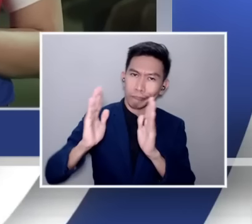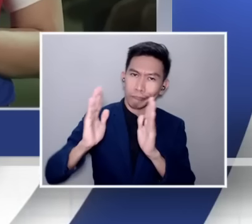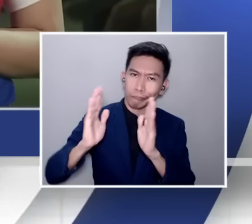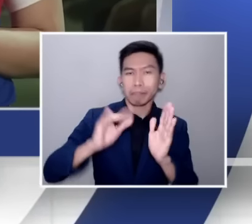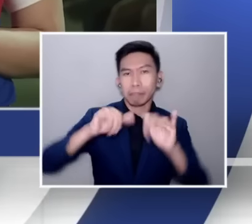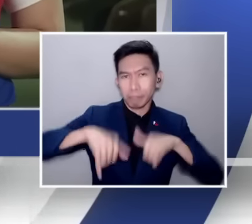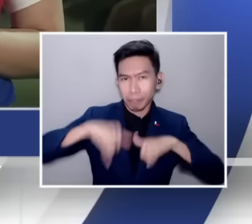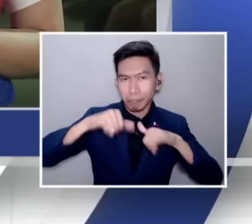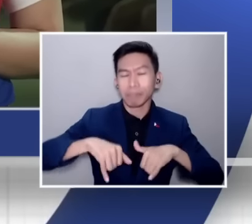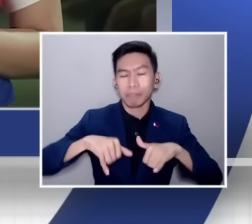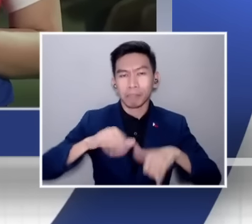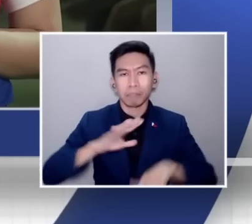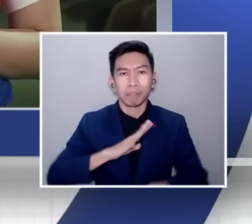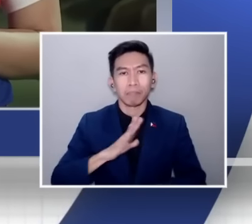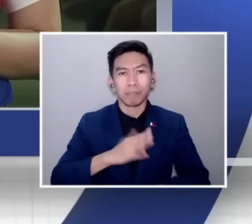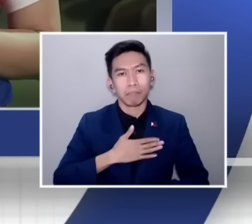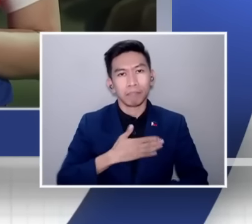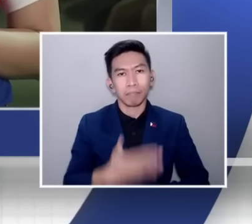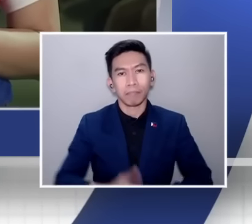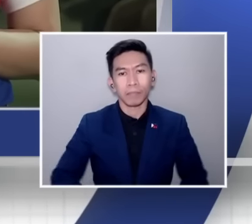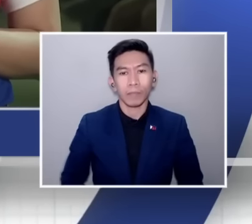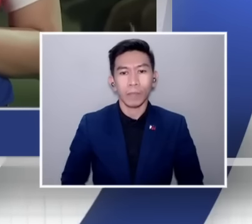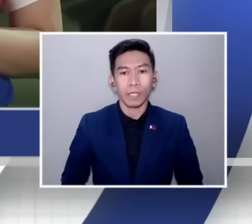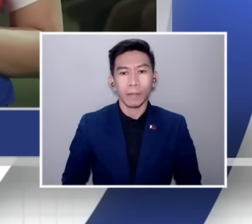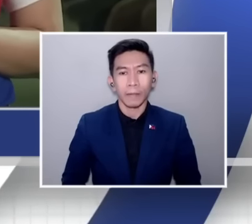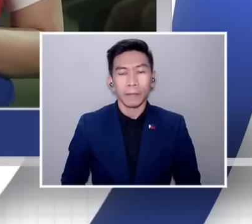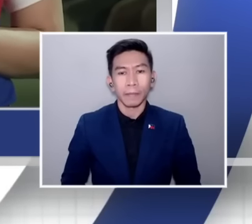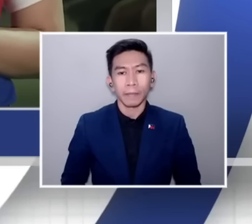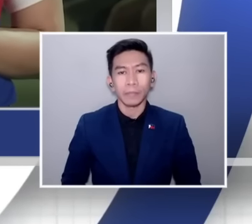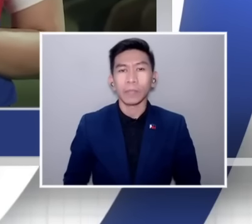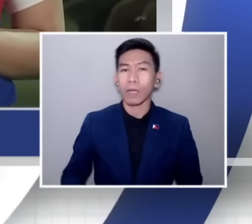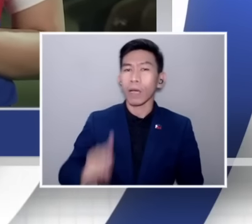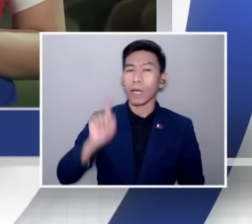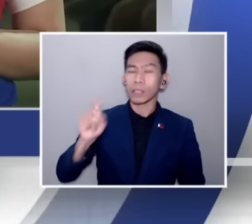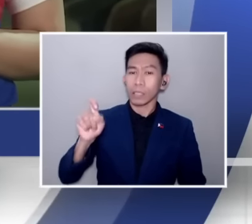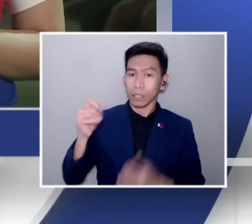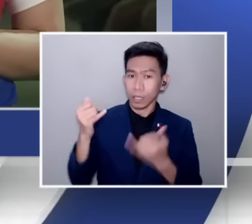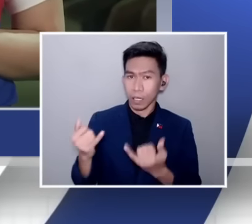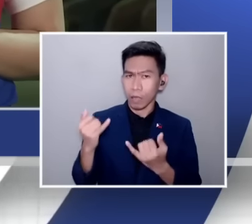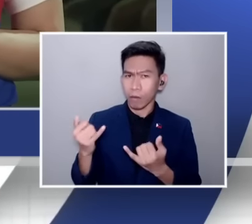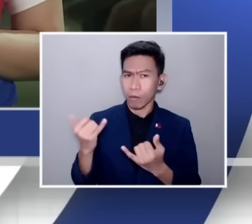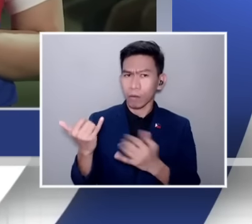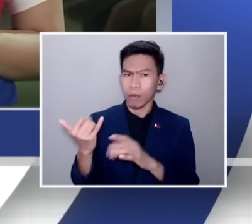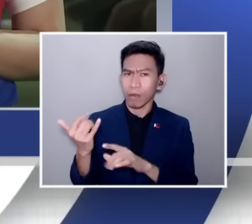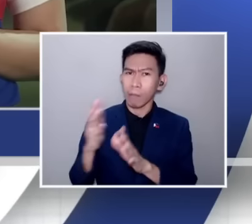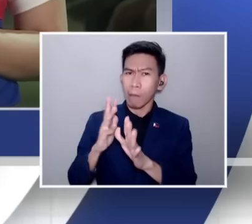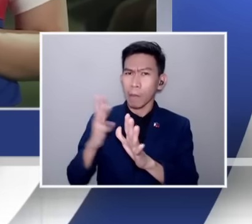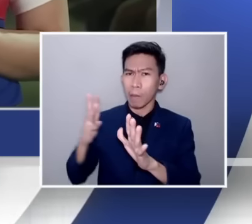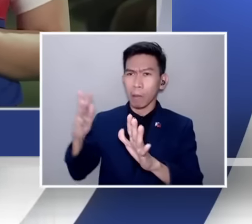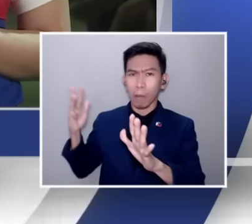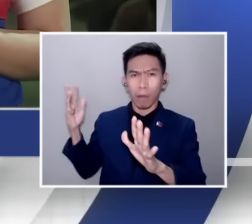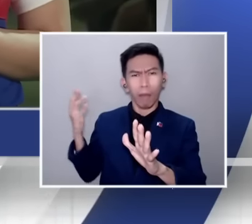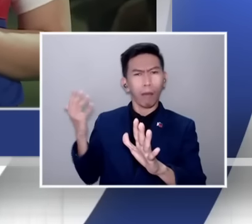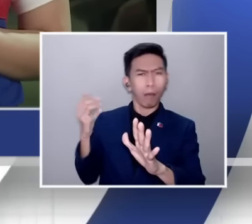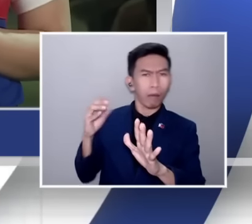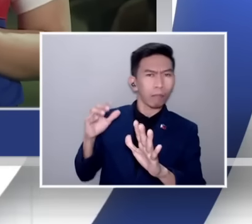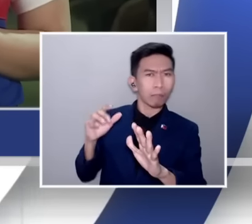Zen? Gano'ng kahaba pa ang pila sa mga sandaling ito? Mga 20 minutes na lamang bago yung cut-off.